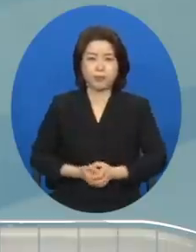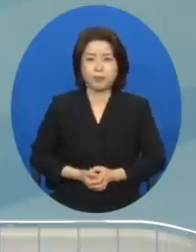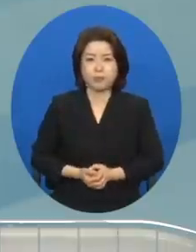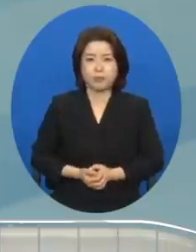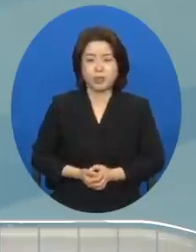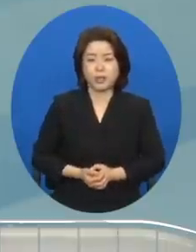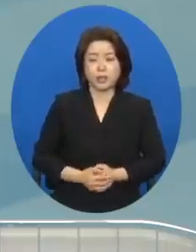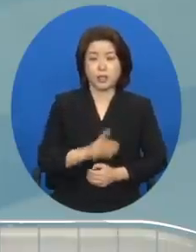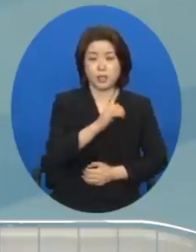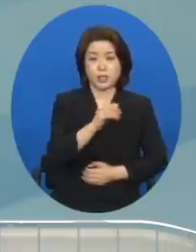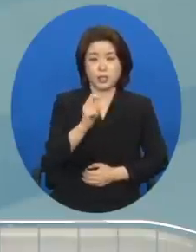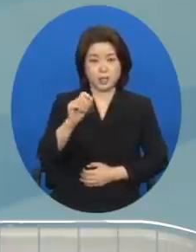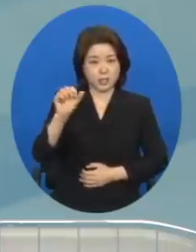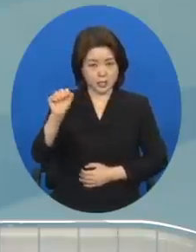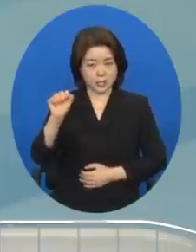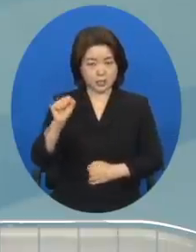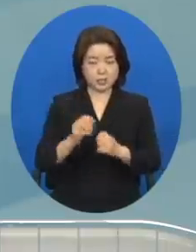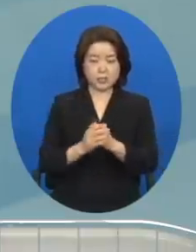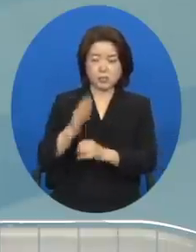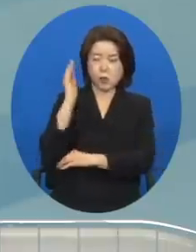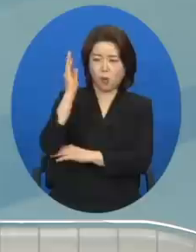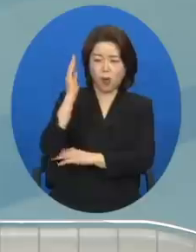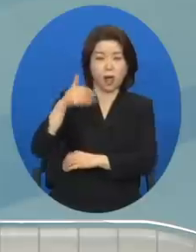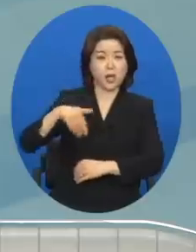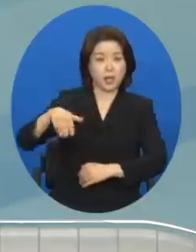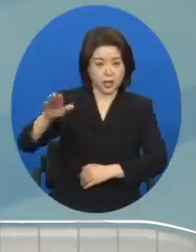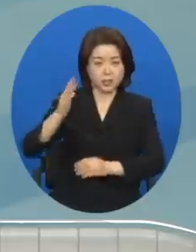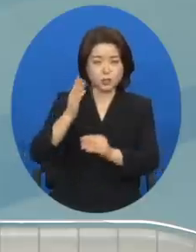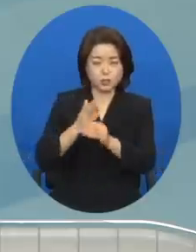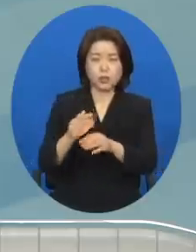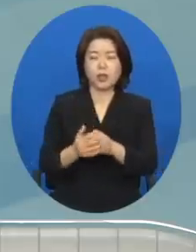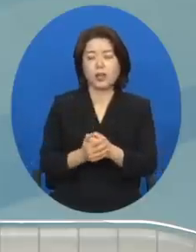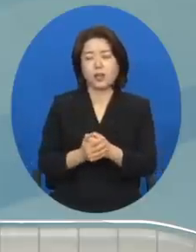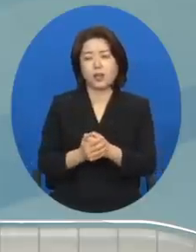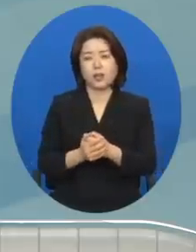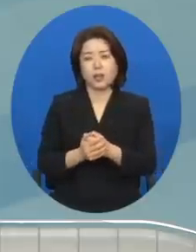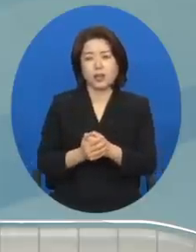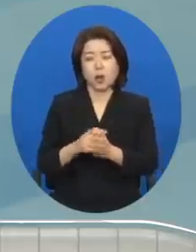DTS 강의를 갔다가 어느 자매가